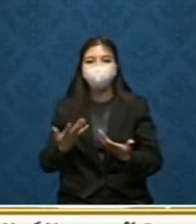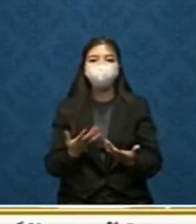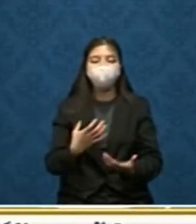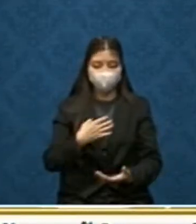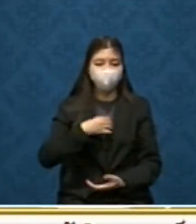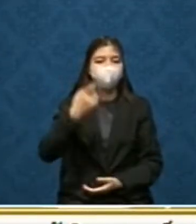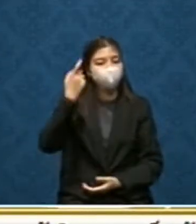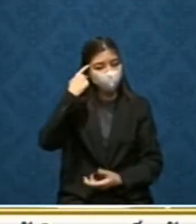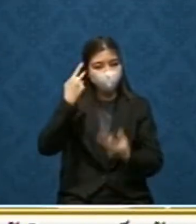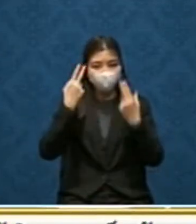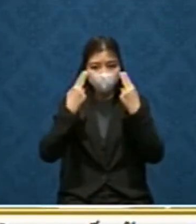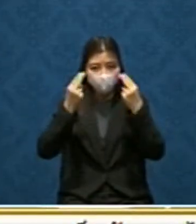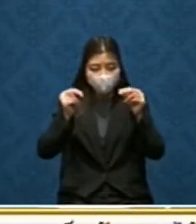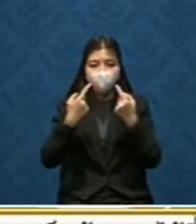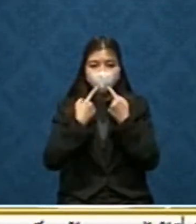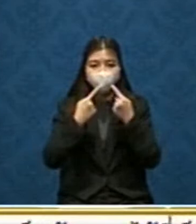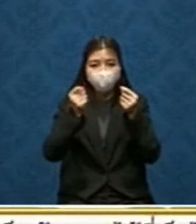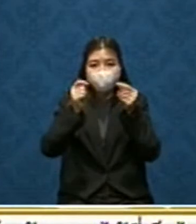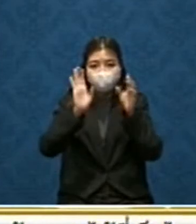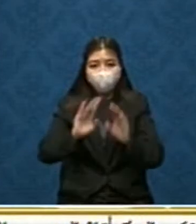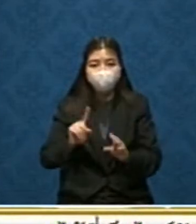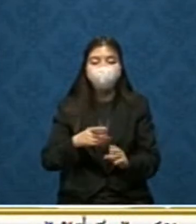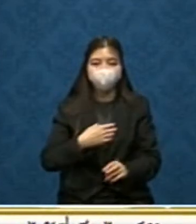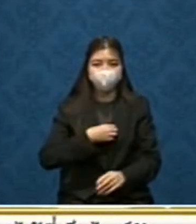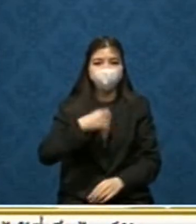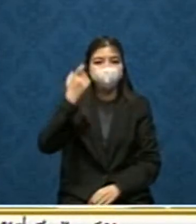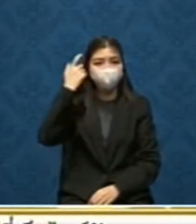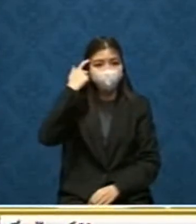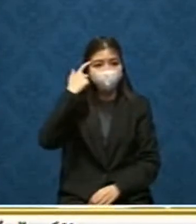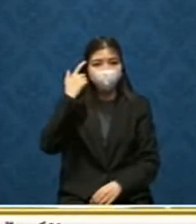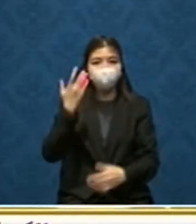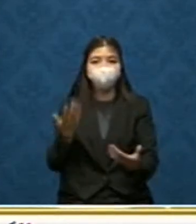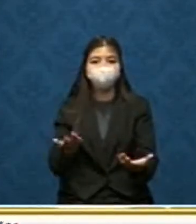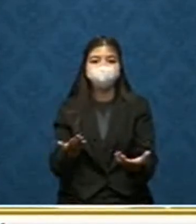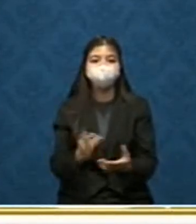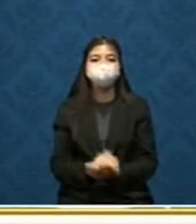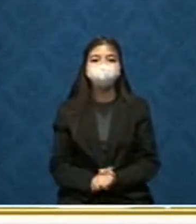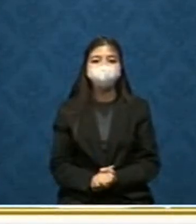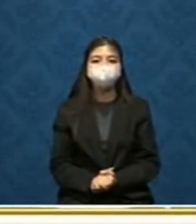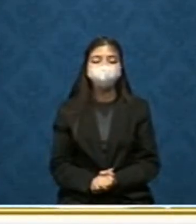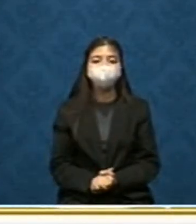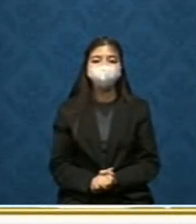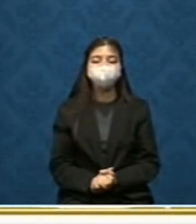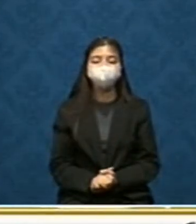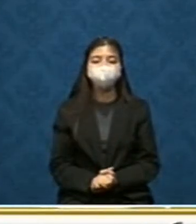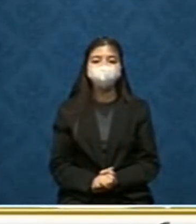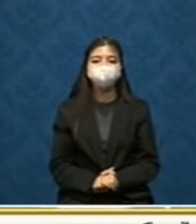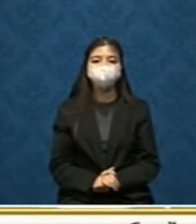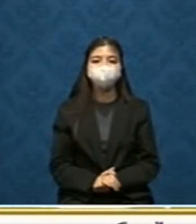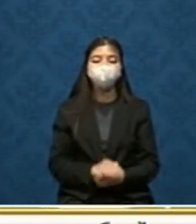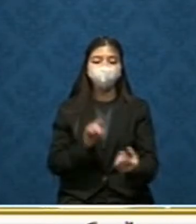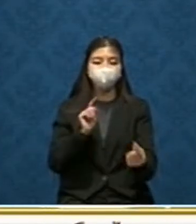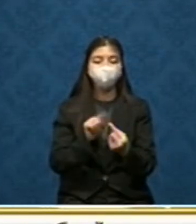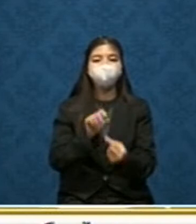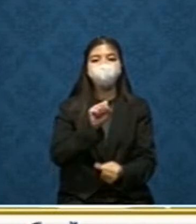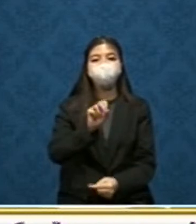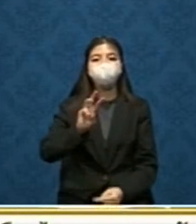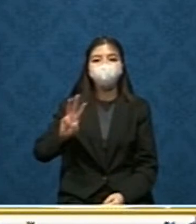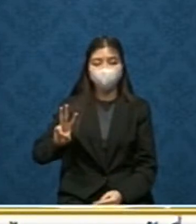อยากฟงนายกจะตอบยไงเรื่นี้นายกตอบยไงเอาค่วงด้วยกับกรณีสวอด้วย